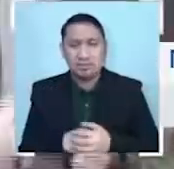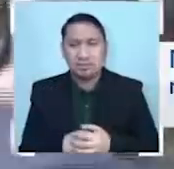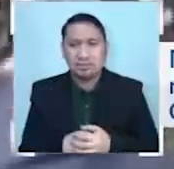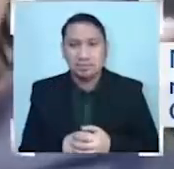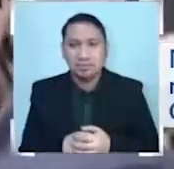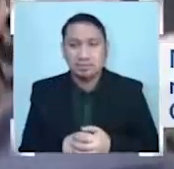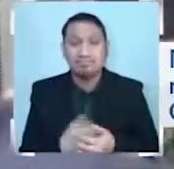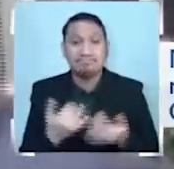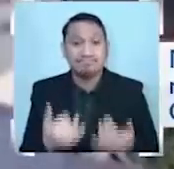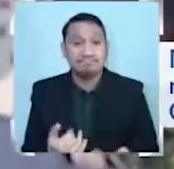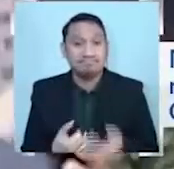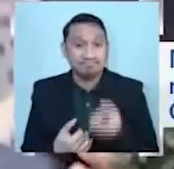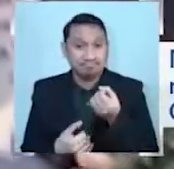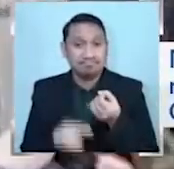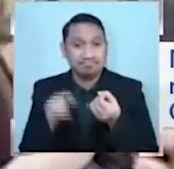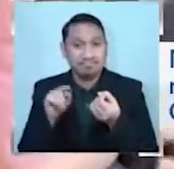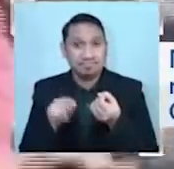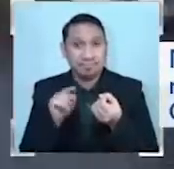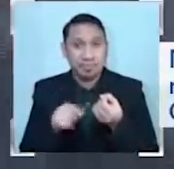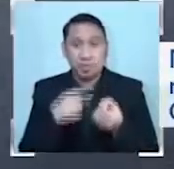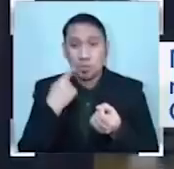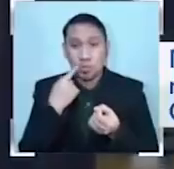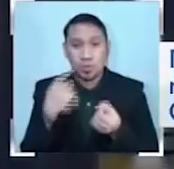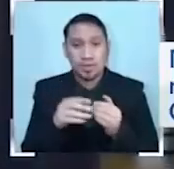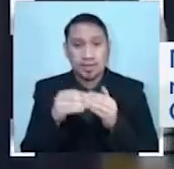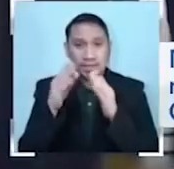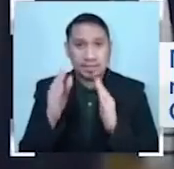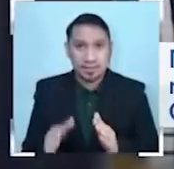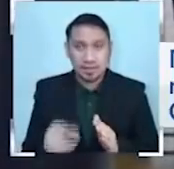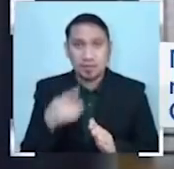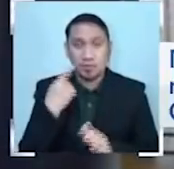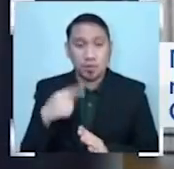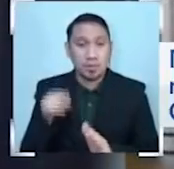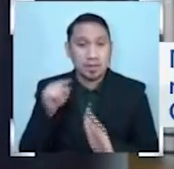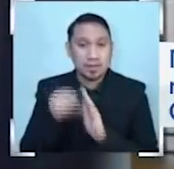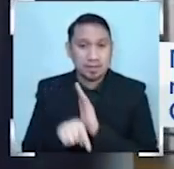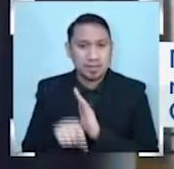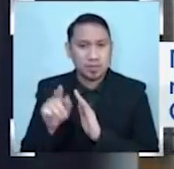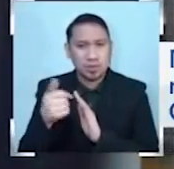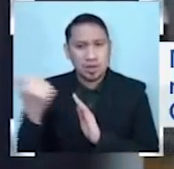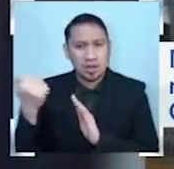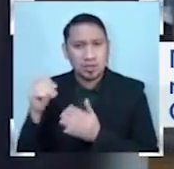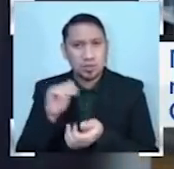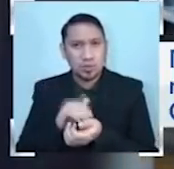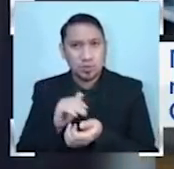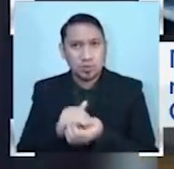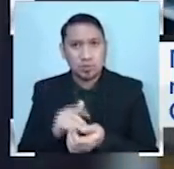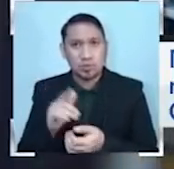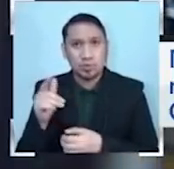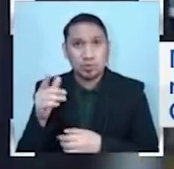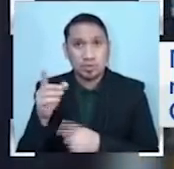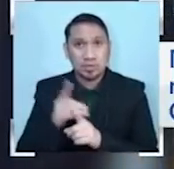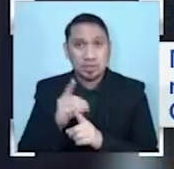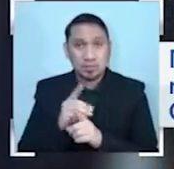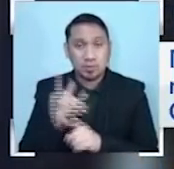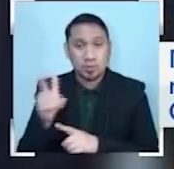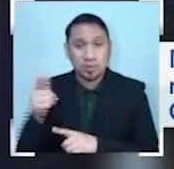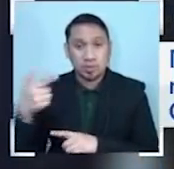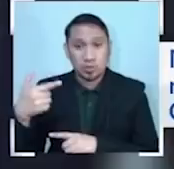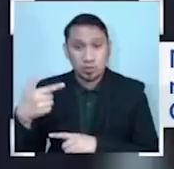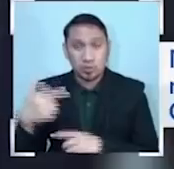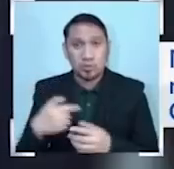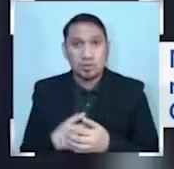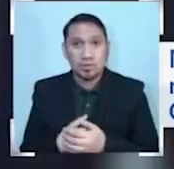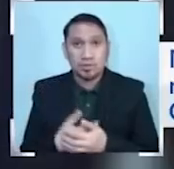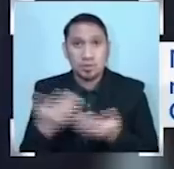Hawak na rin ng PNP ang umuring mastermind sa pagpatay naman kay Dr. Raul Andutan noong December 2021 na medical director sa isang ospital sa